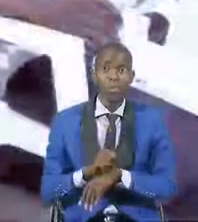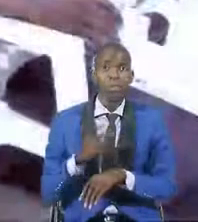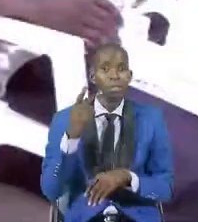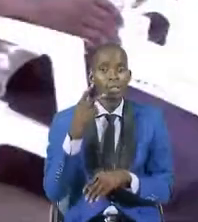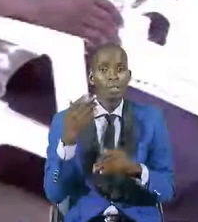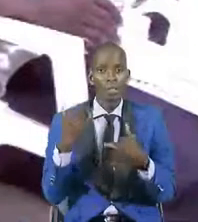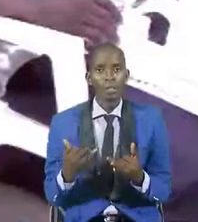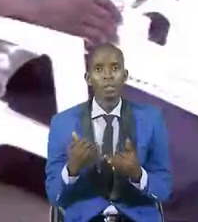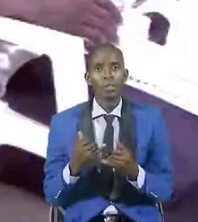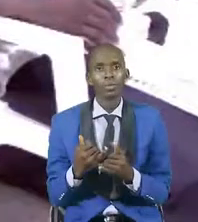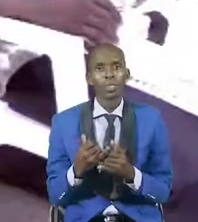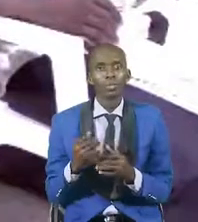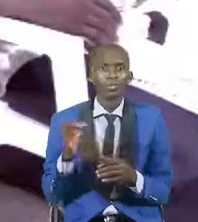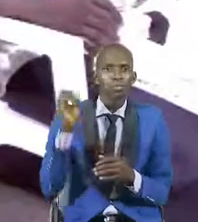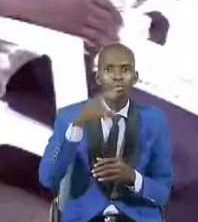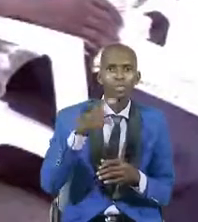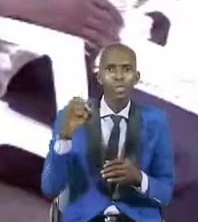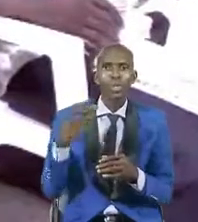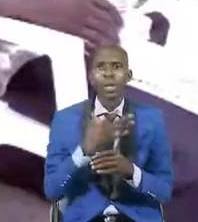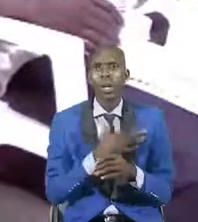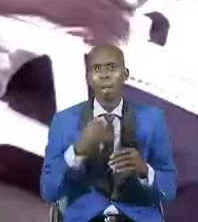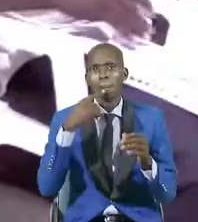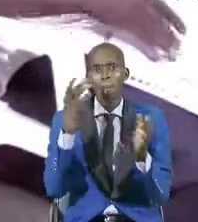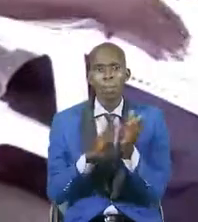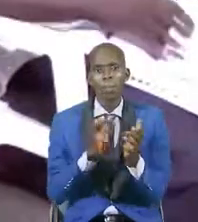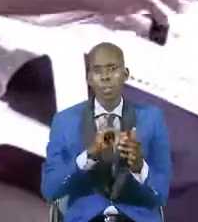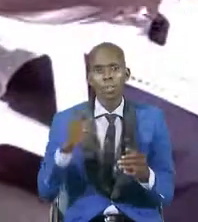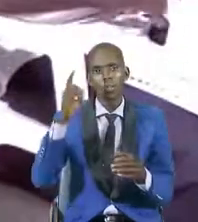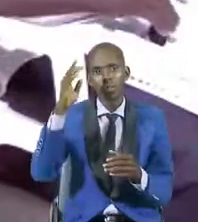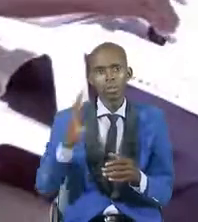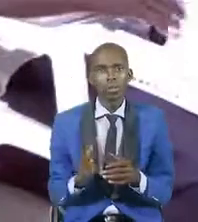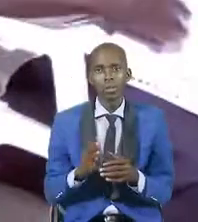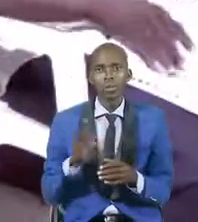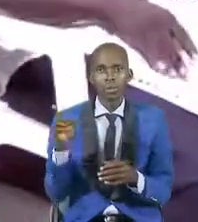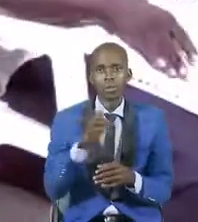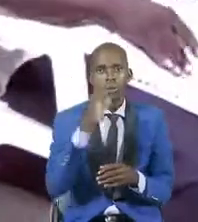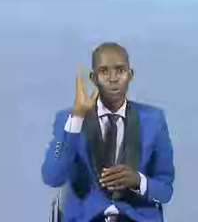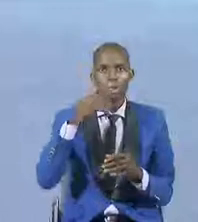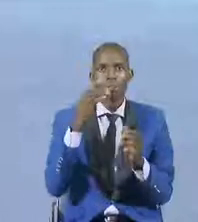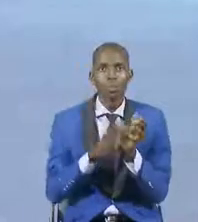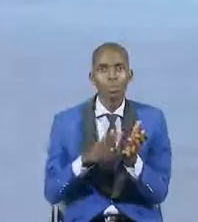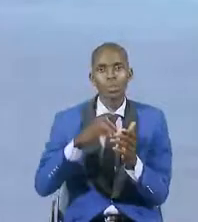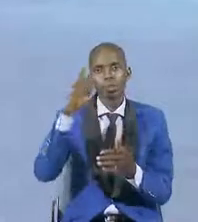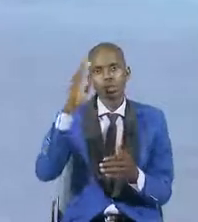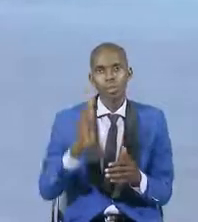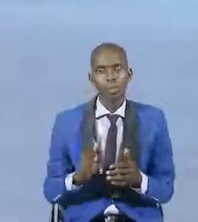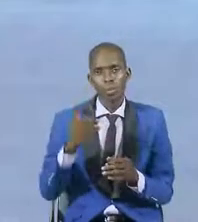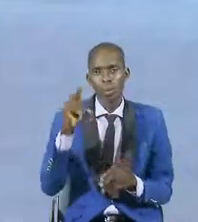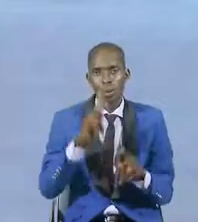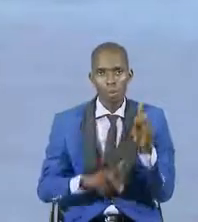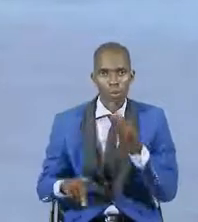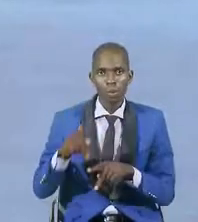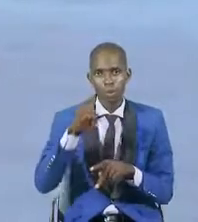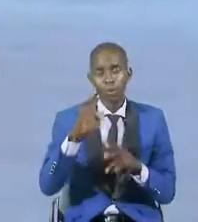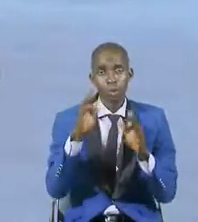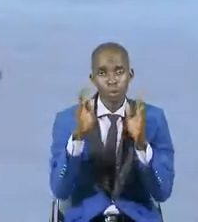sautant, pas entraînant ses pieds, ses pas, marchant, sautant et louant Dieu. Vous allez louer